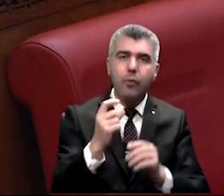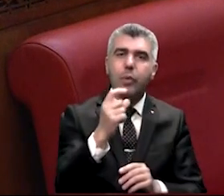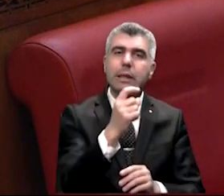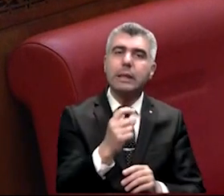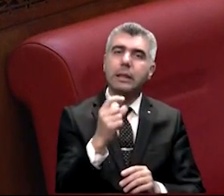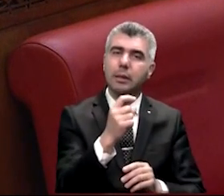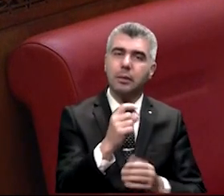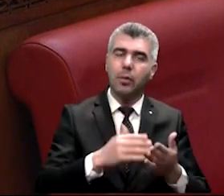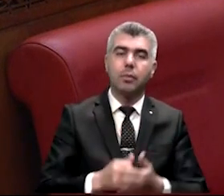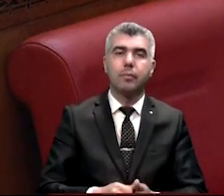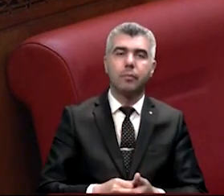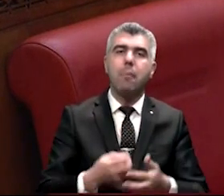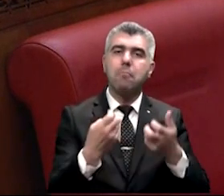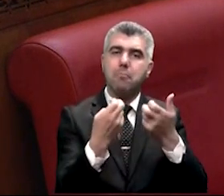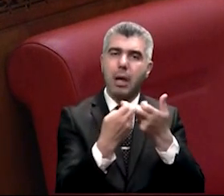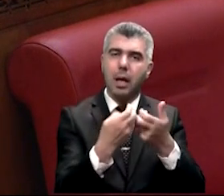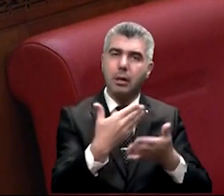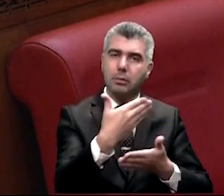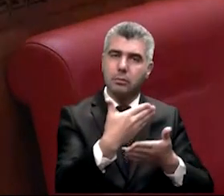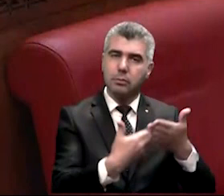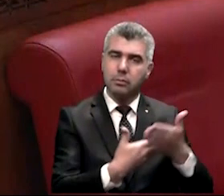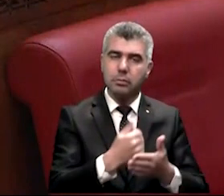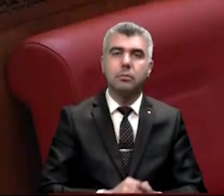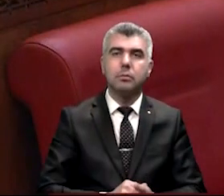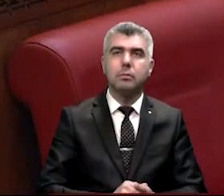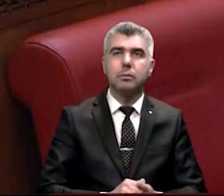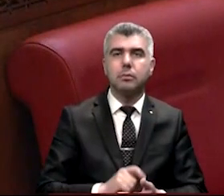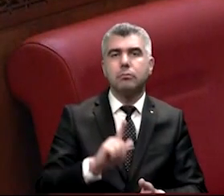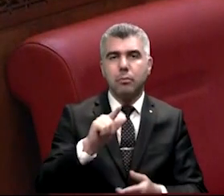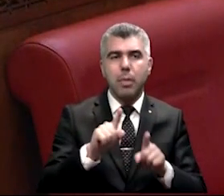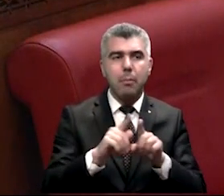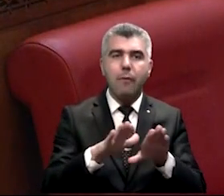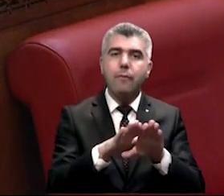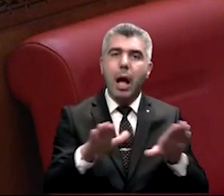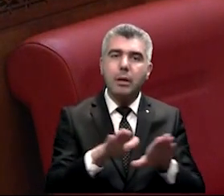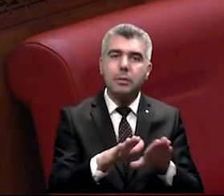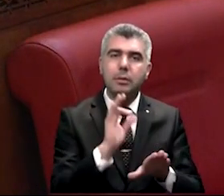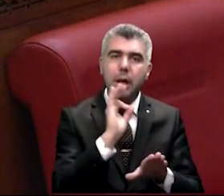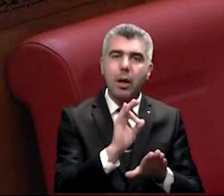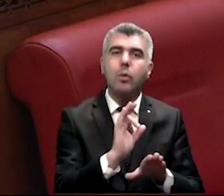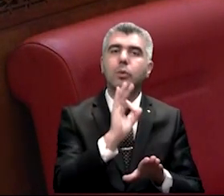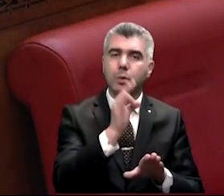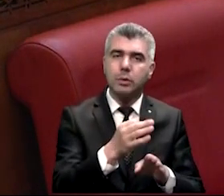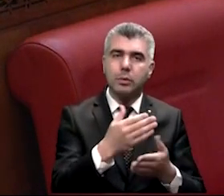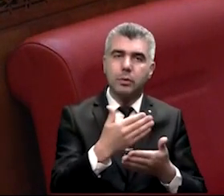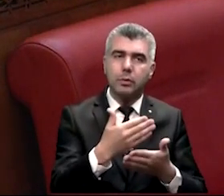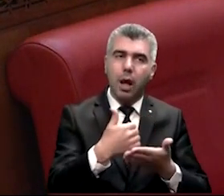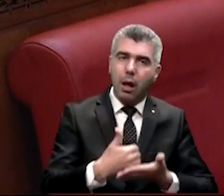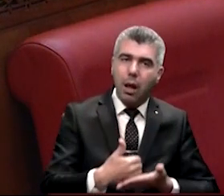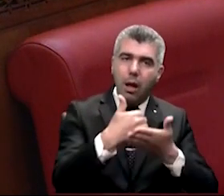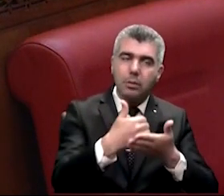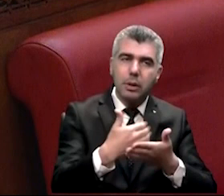المثال للحصر الو وضع رهنا الاشاره لقطع حبسيه واجزاء منها لانشاء مشاريع دينيه